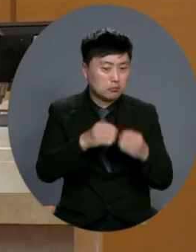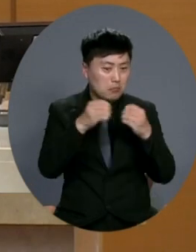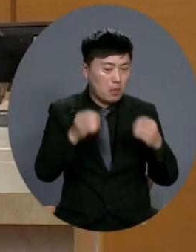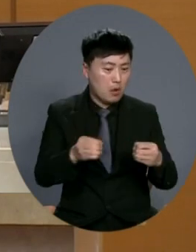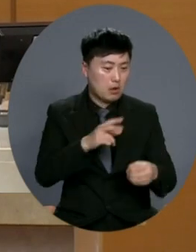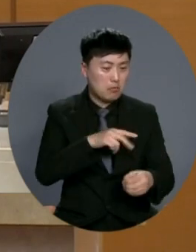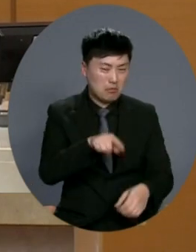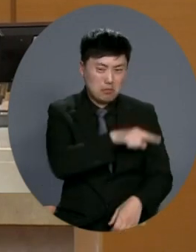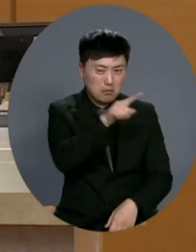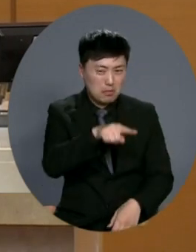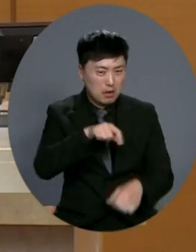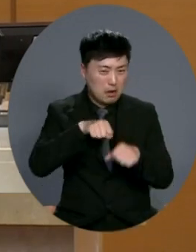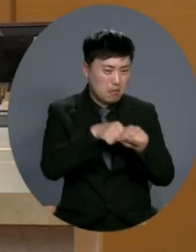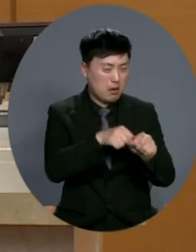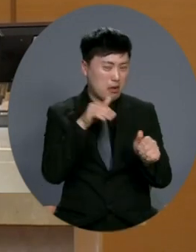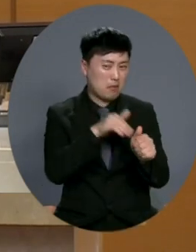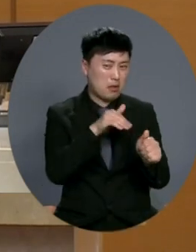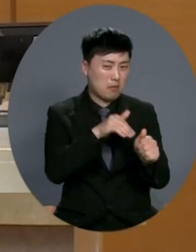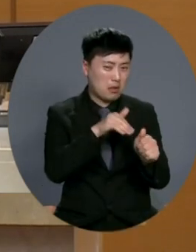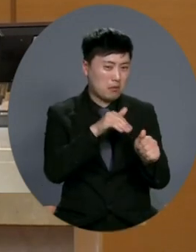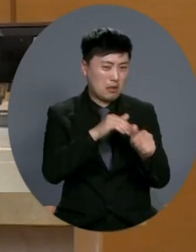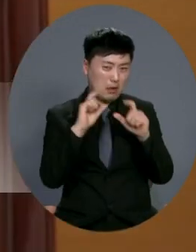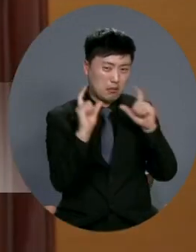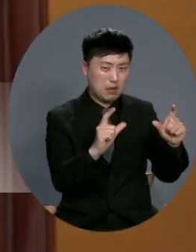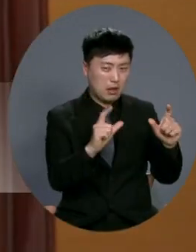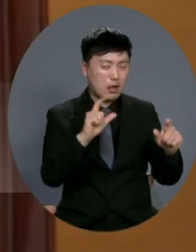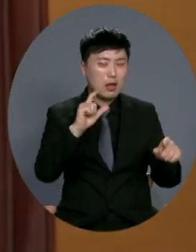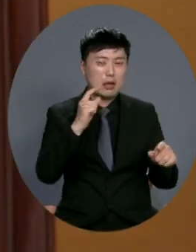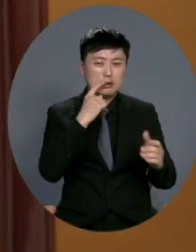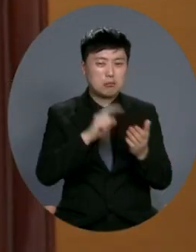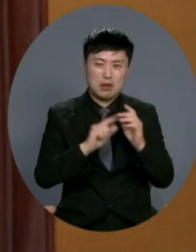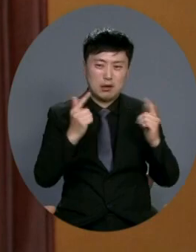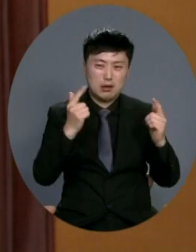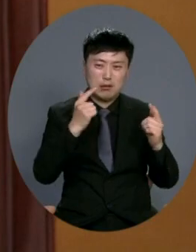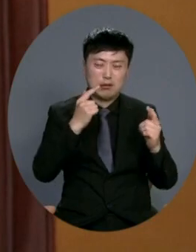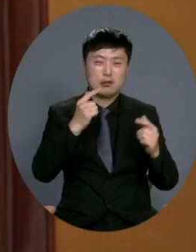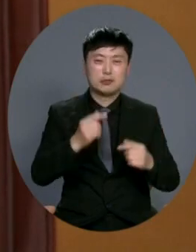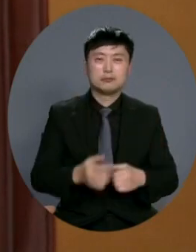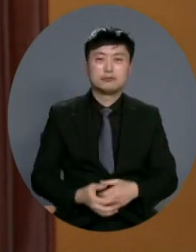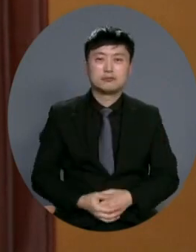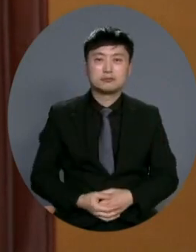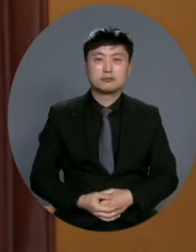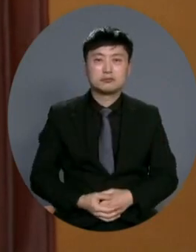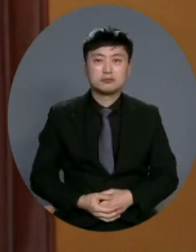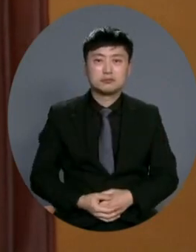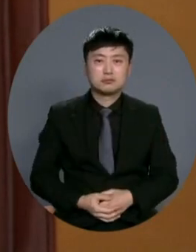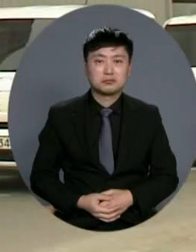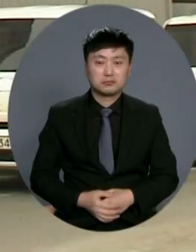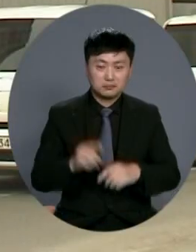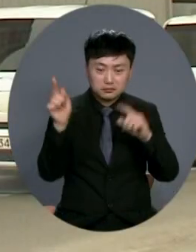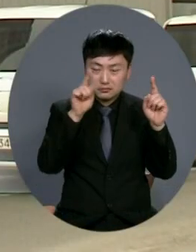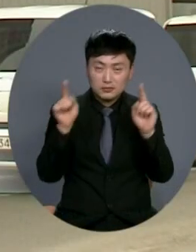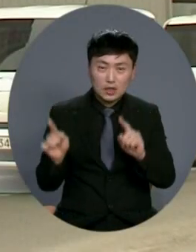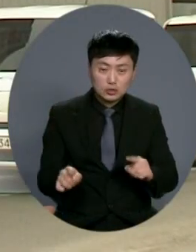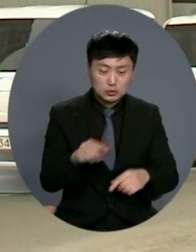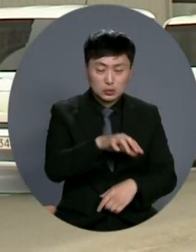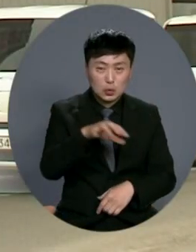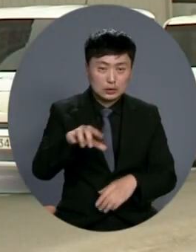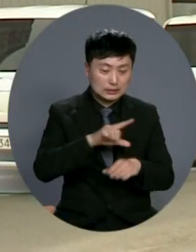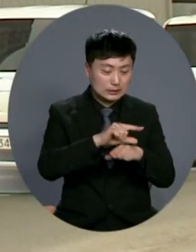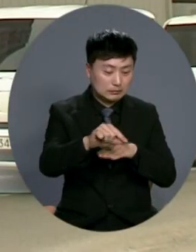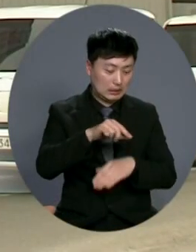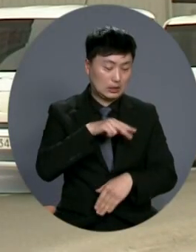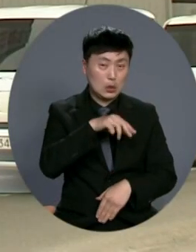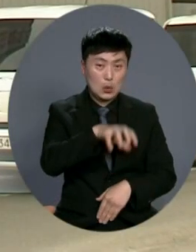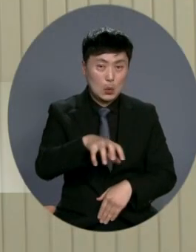법 준수를 강제하고 징계까지 하기는 현실적으로 쉽지 않습니다. 이렇다 보니 전국적으로도